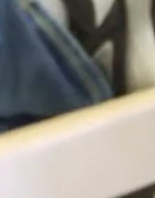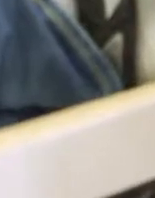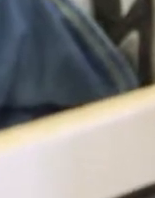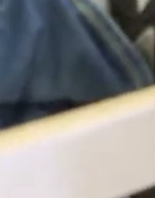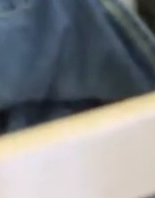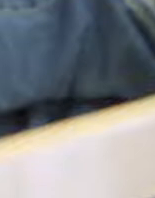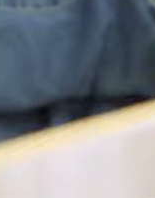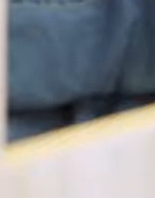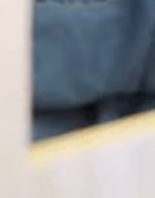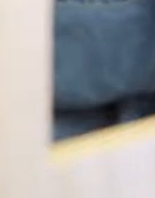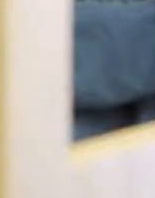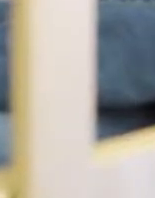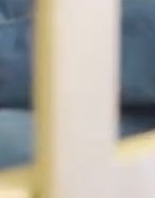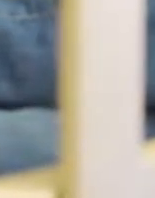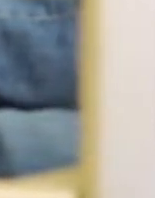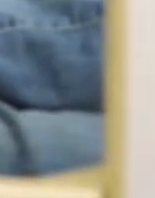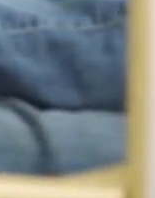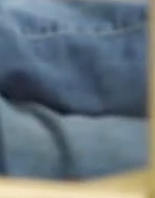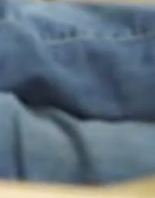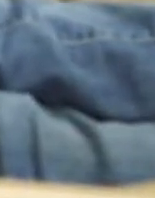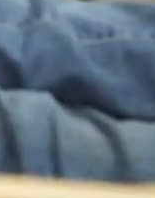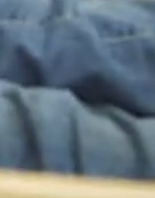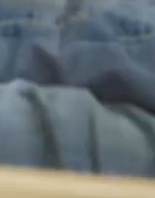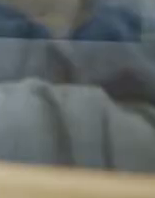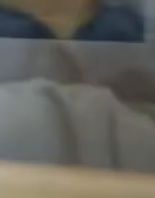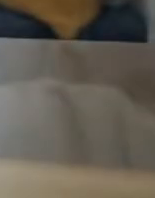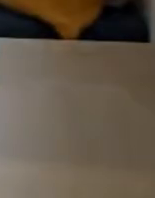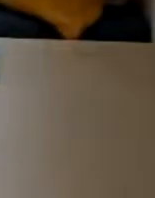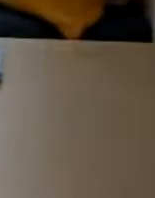Bukan jamu sebarang jamu,